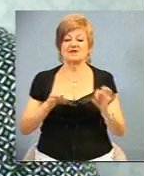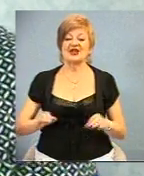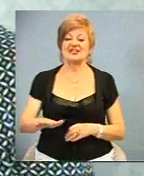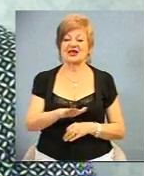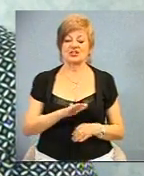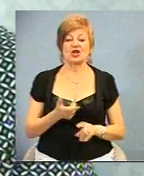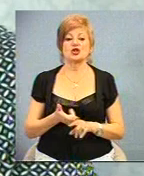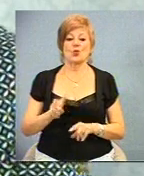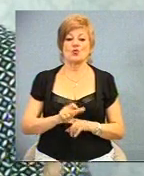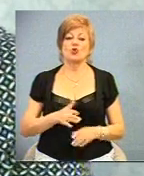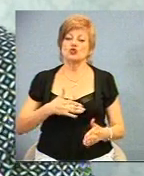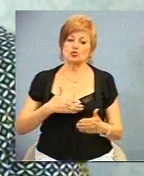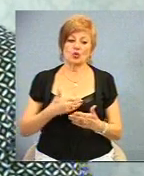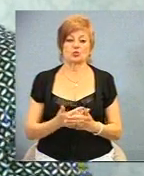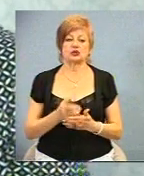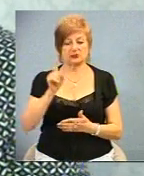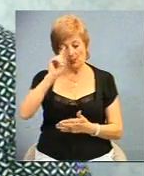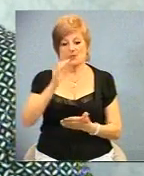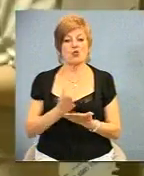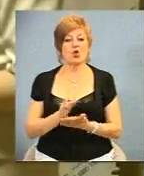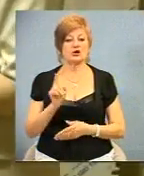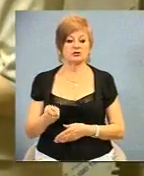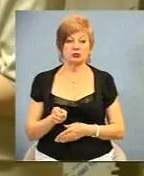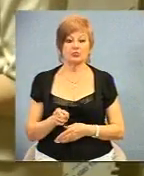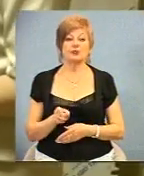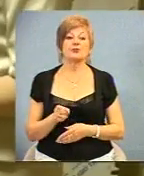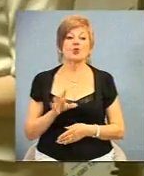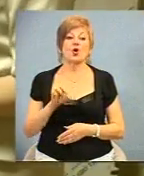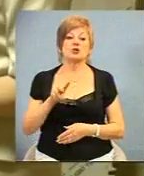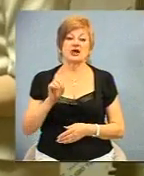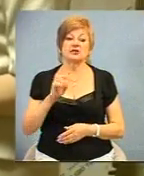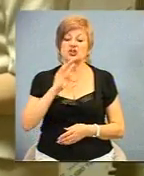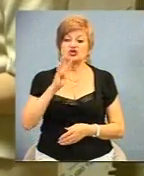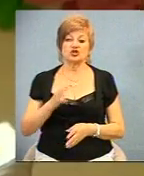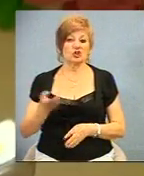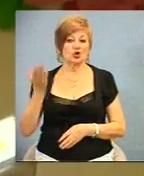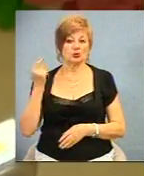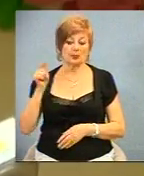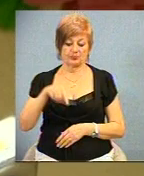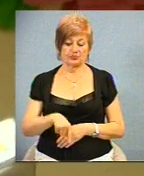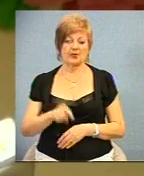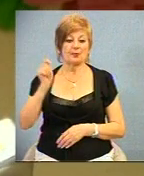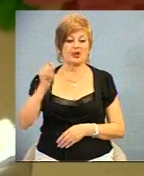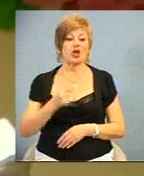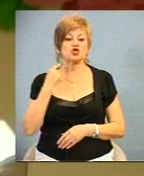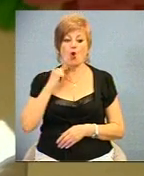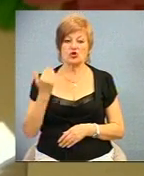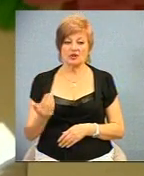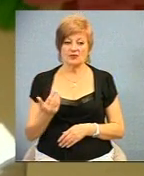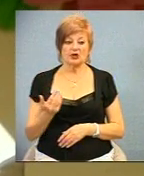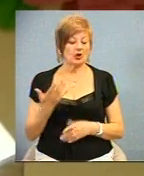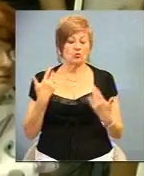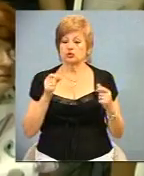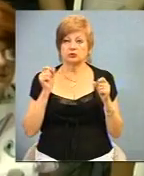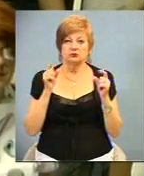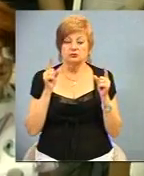можливо, більш активну політику там з боку держави. Олена Зиновенко 4 роки тому переїхала з сином з Горлівки, оговтавшись від